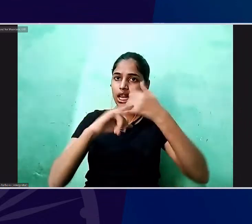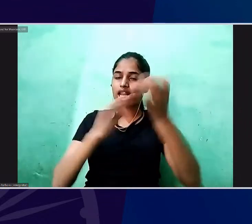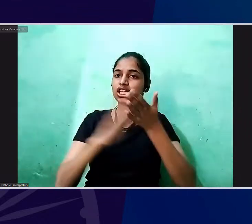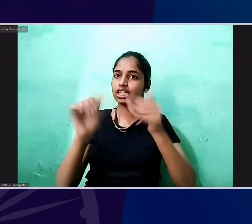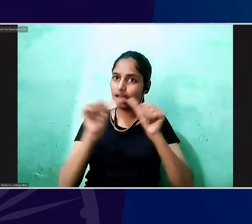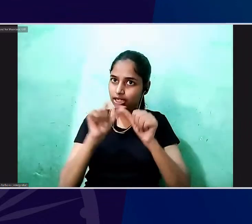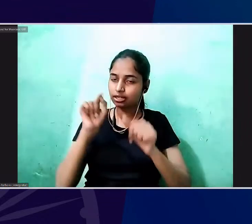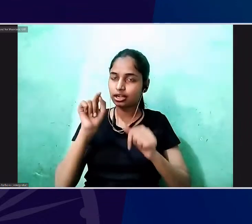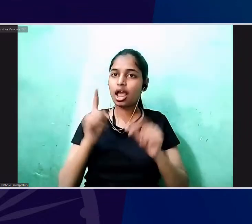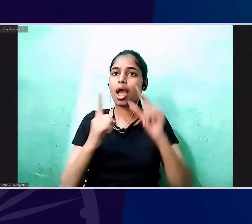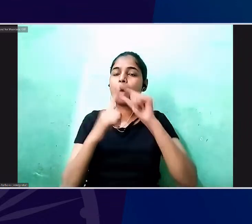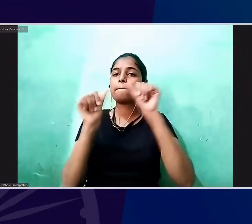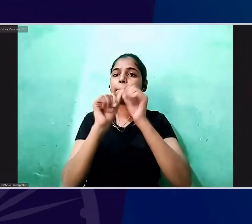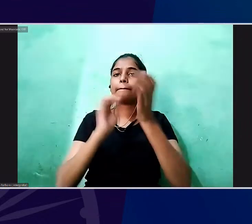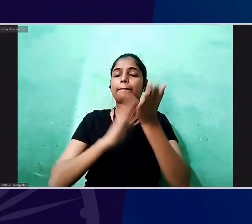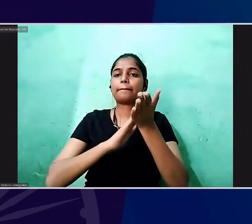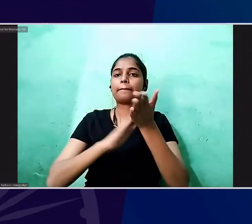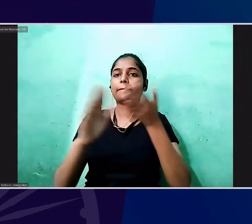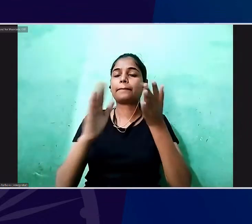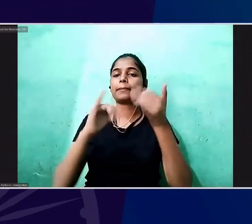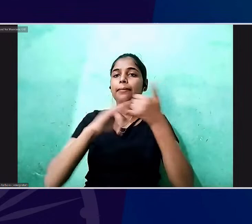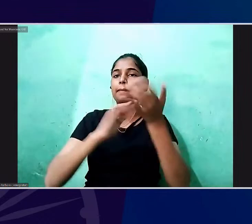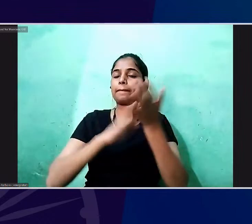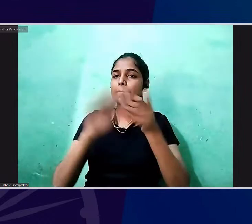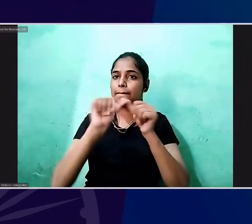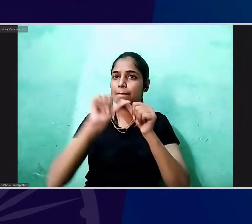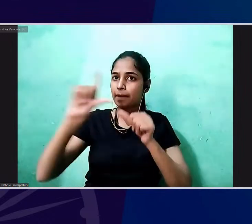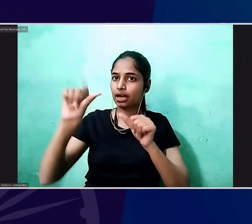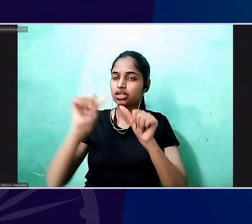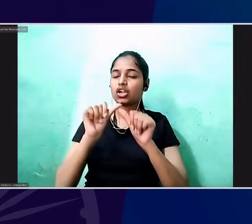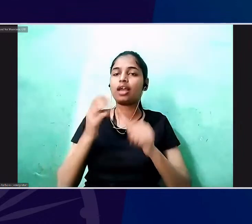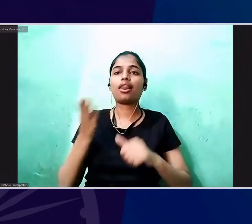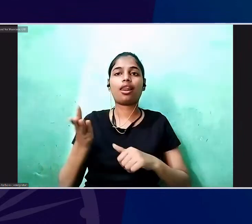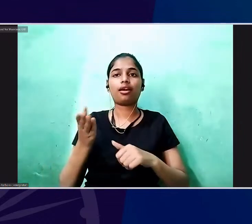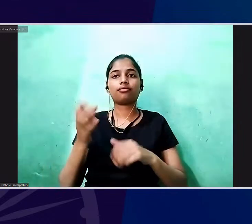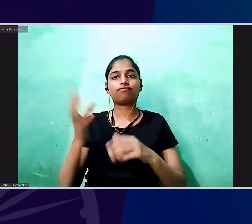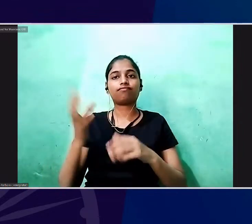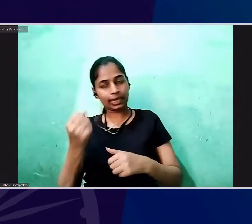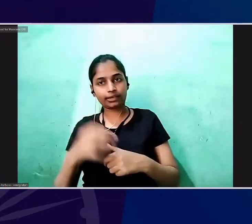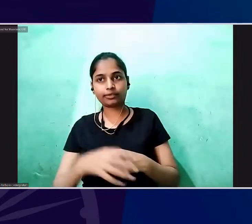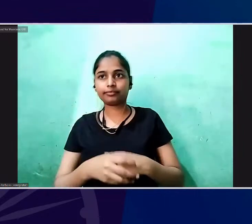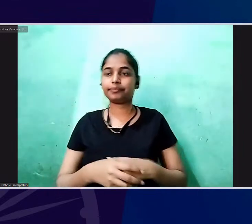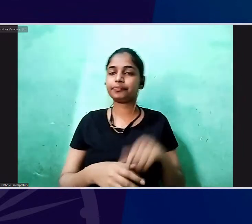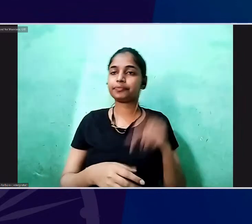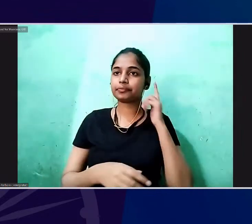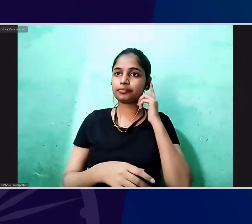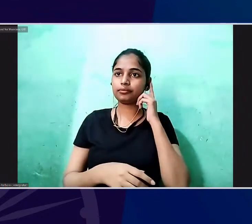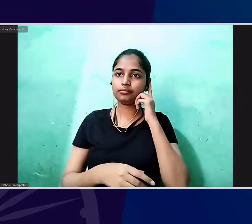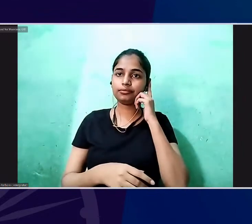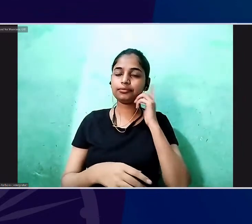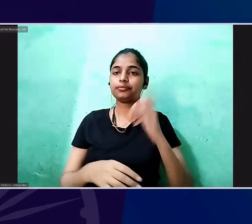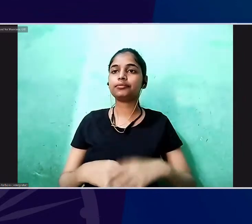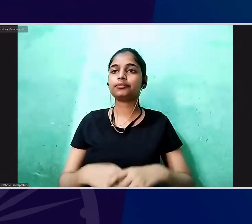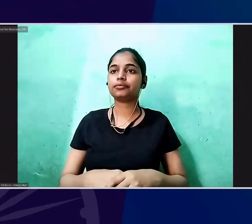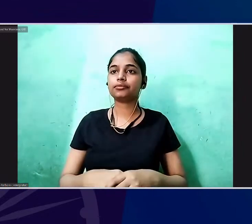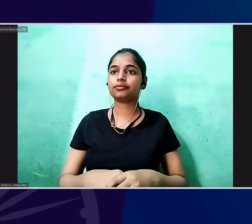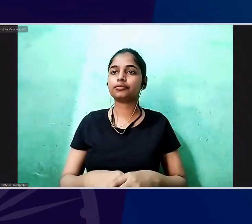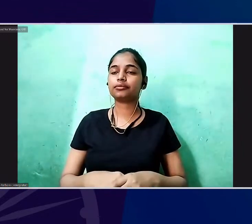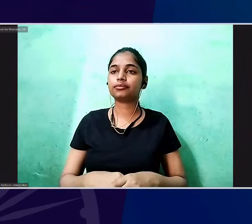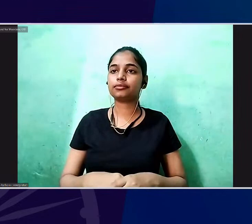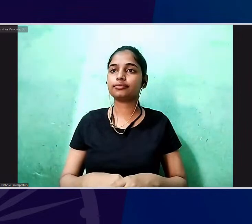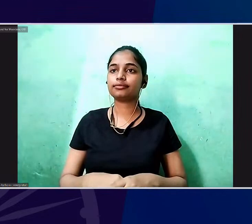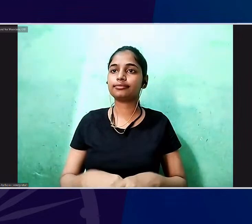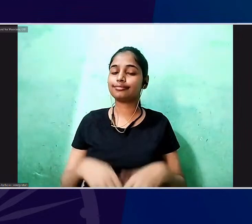students and learners, please visit the website ncert.nic.in to know more about the authorized vendor. और इसी के साथ